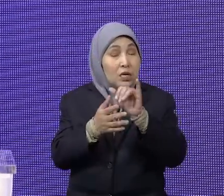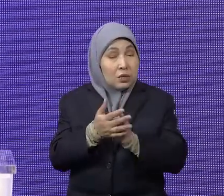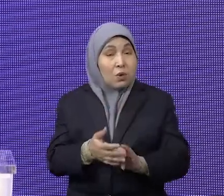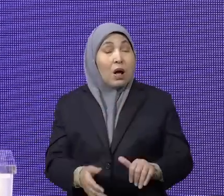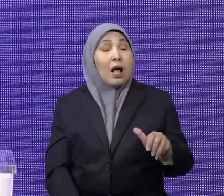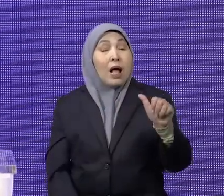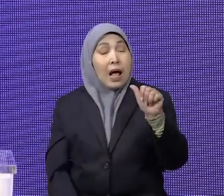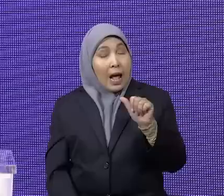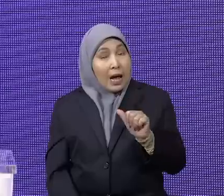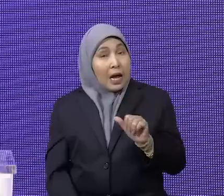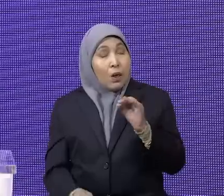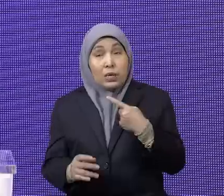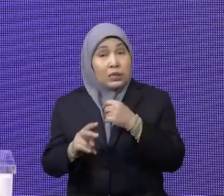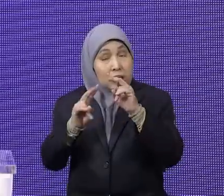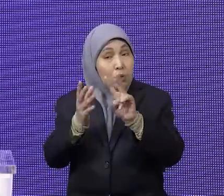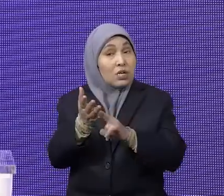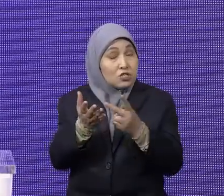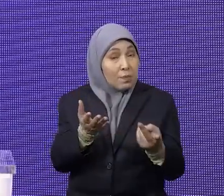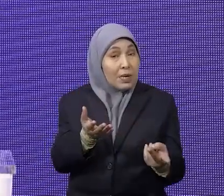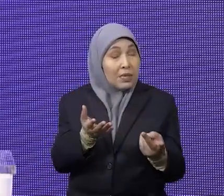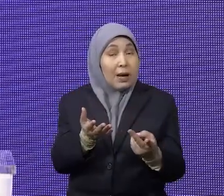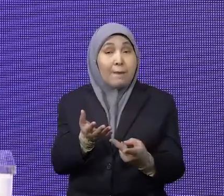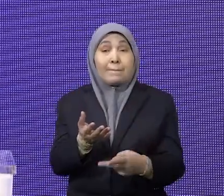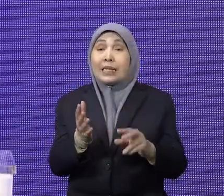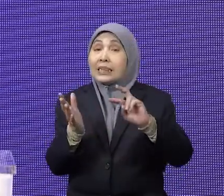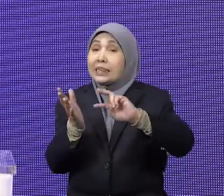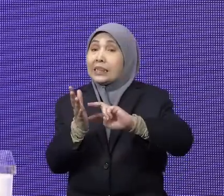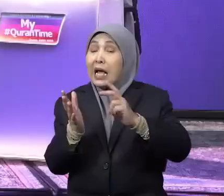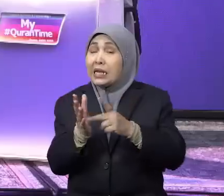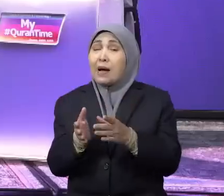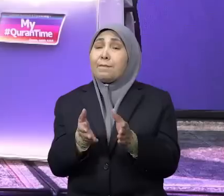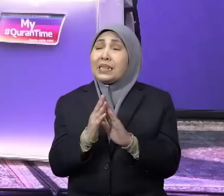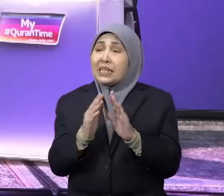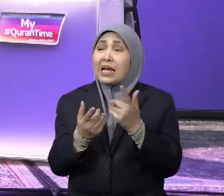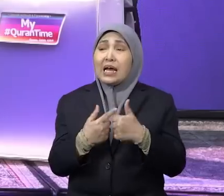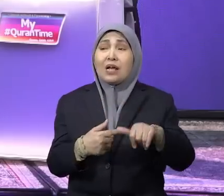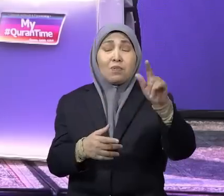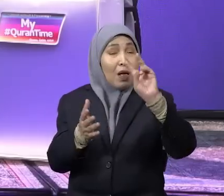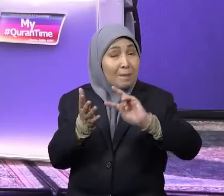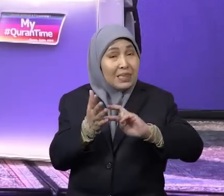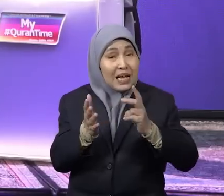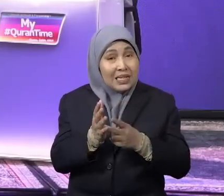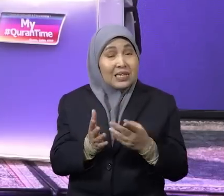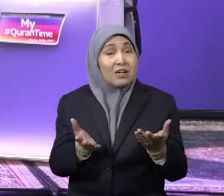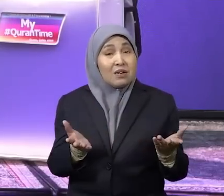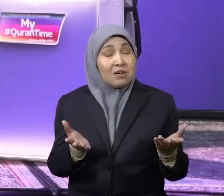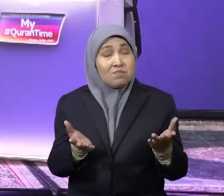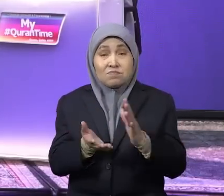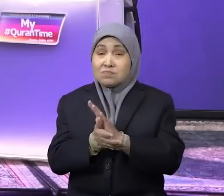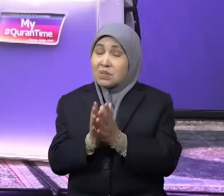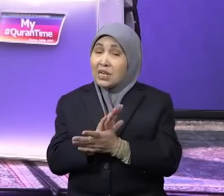iaitulah ayah. Kalau kita lihat dalam terjemahan tadi dikatakan sebagai petanda, minta daripada Allah petanda.